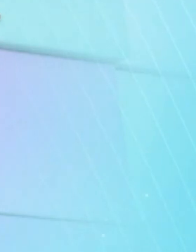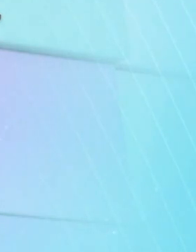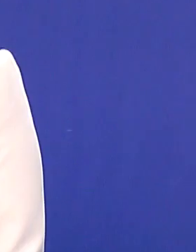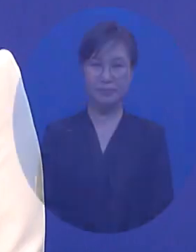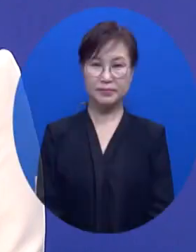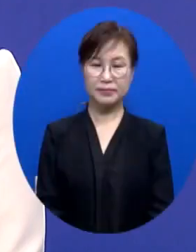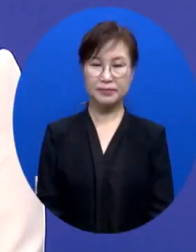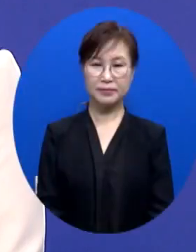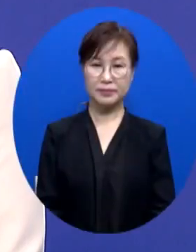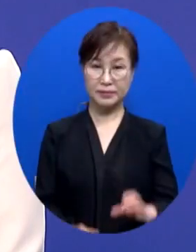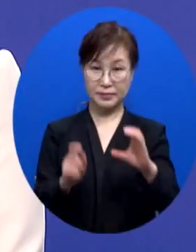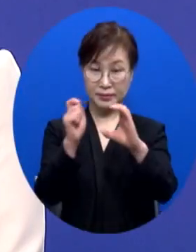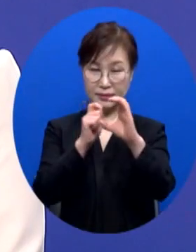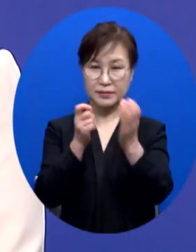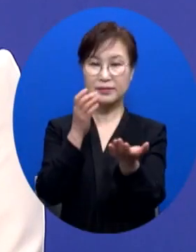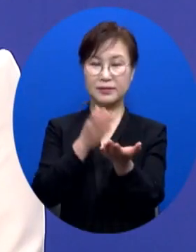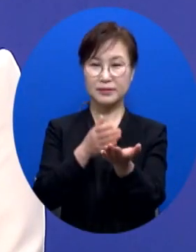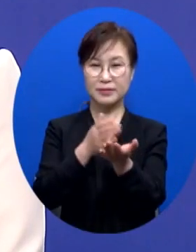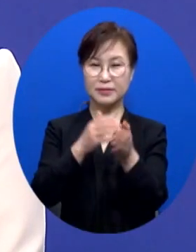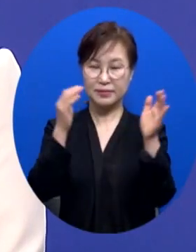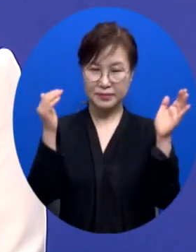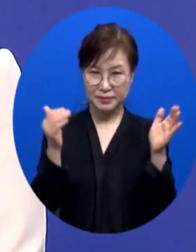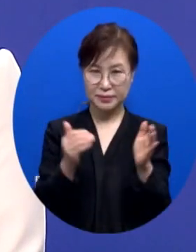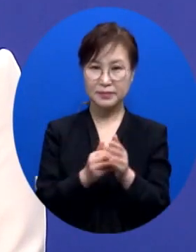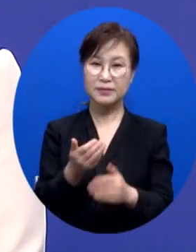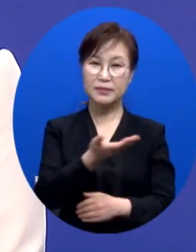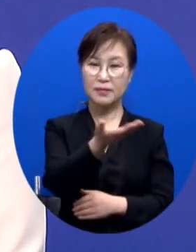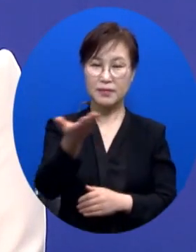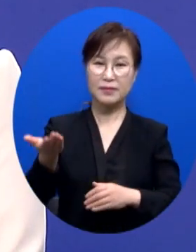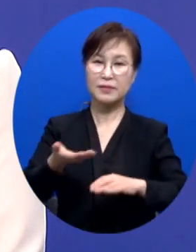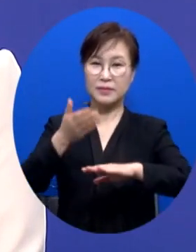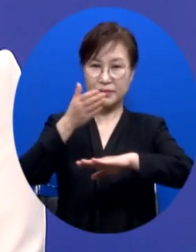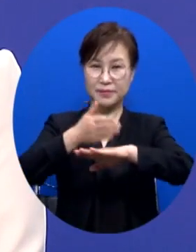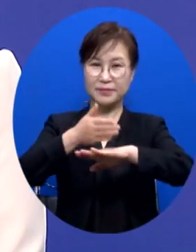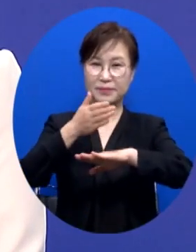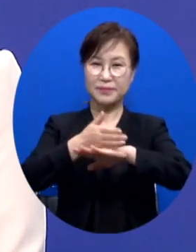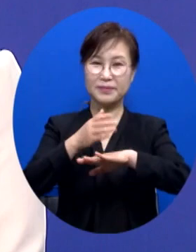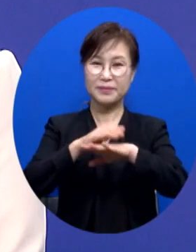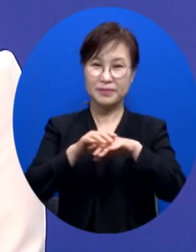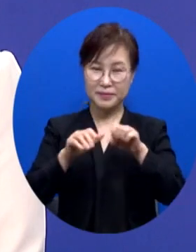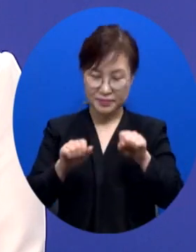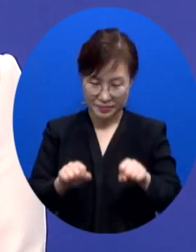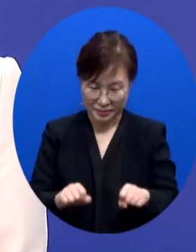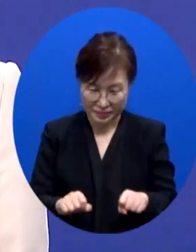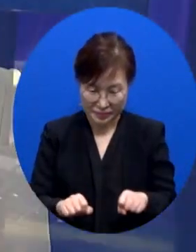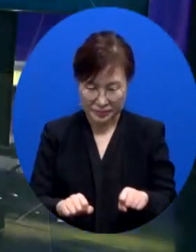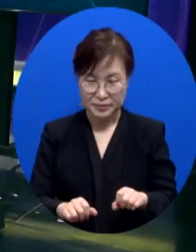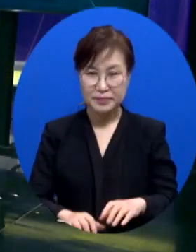CTS 뉴스 오늘 순서 여기까지입니다. 시청해주신 여러분 고맙습니다.